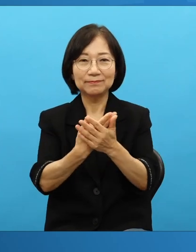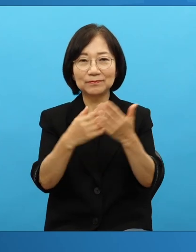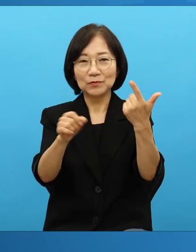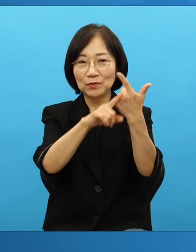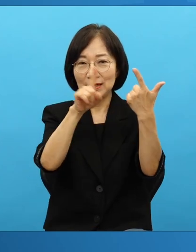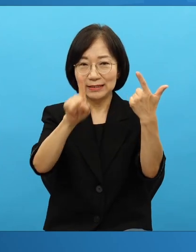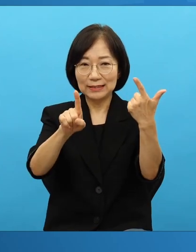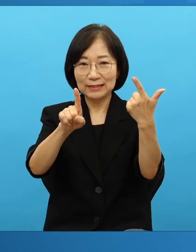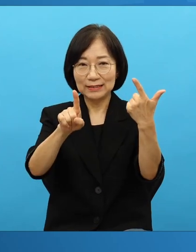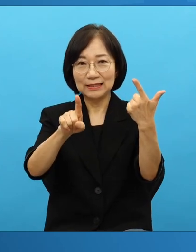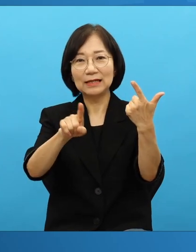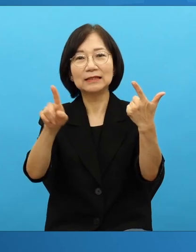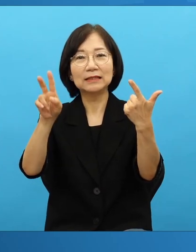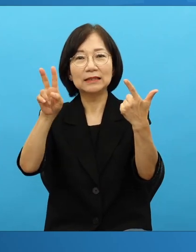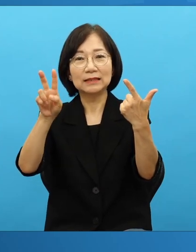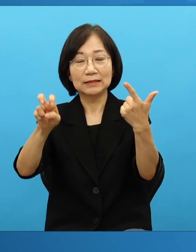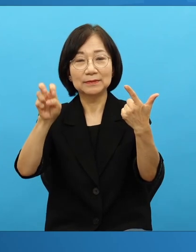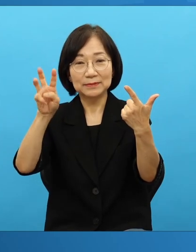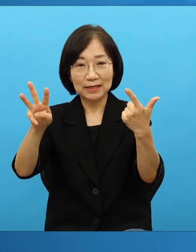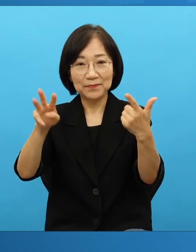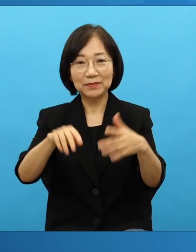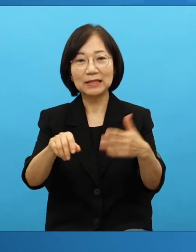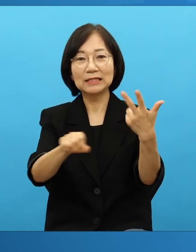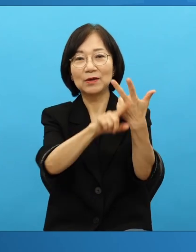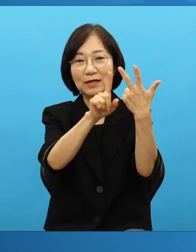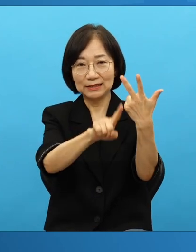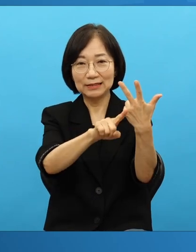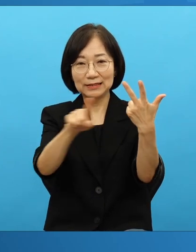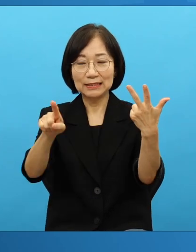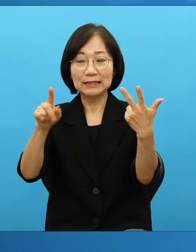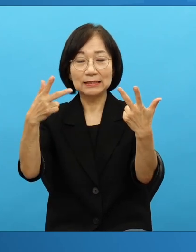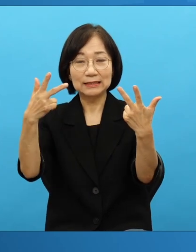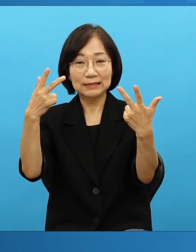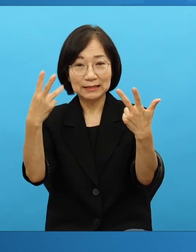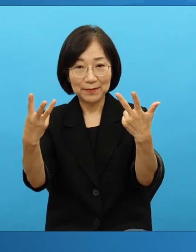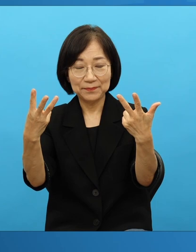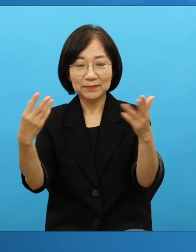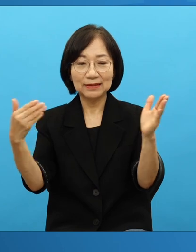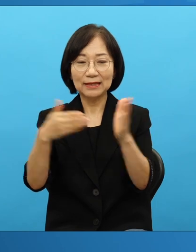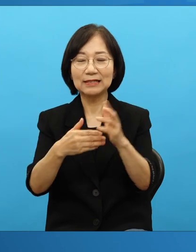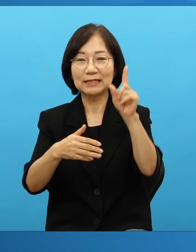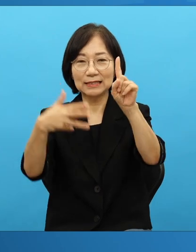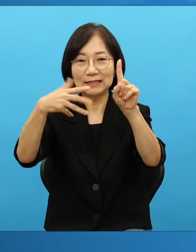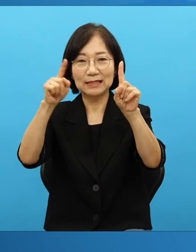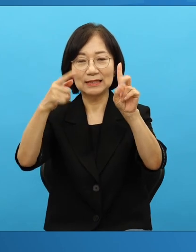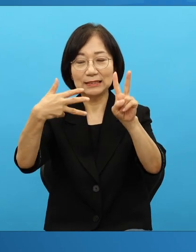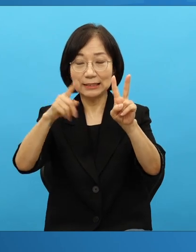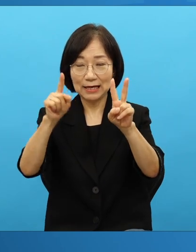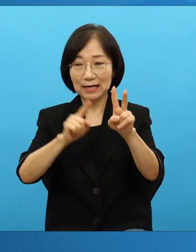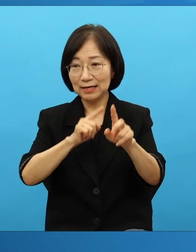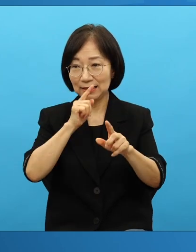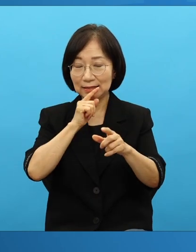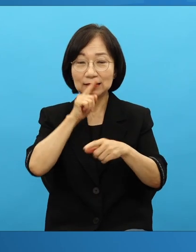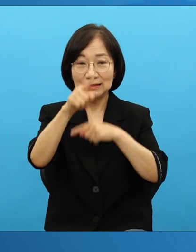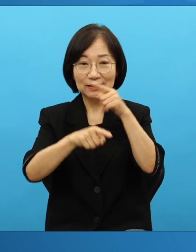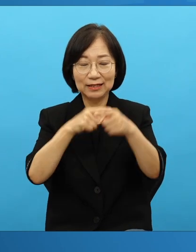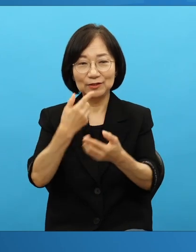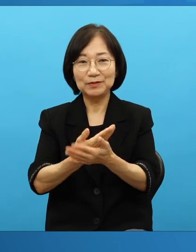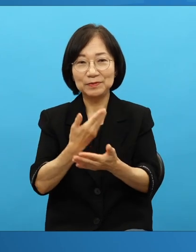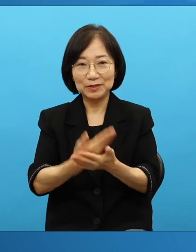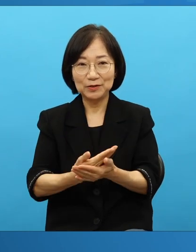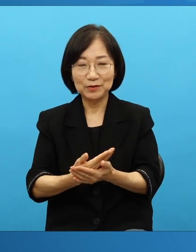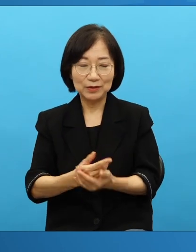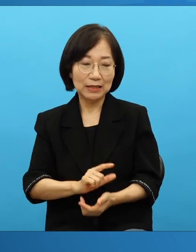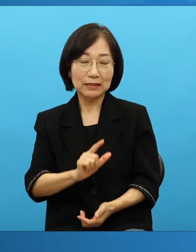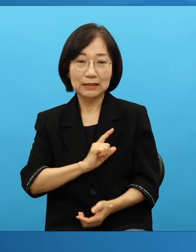23일, 7월 1일부터 7월 3일까지 1차, 2차로 나눠 등록이 진행됩니다. 등록 기간과 그룹에 따라 등록 헌금이 각각 다르니 꼭